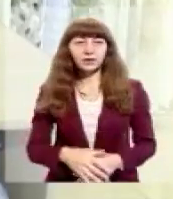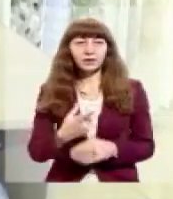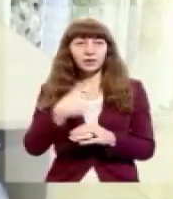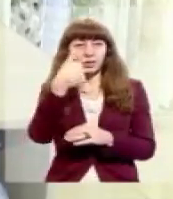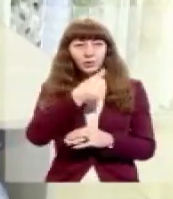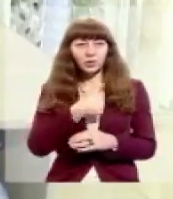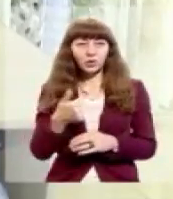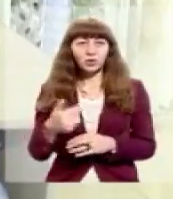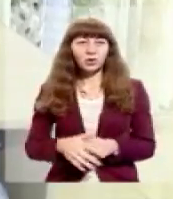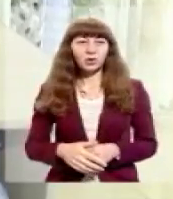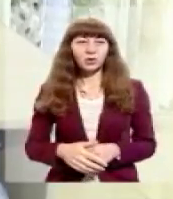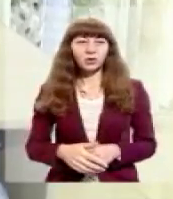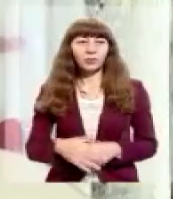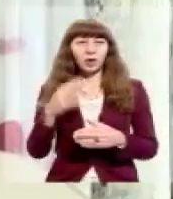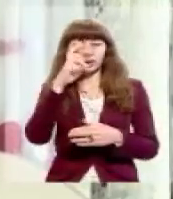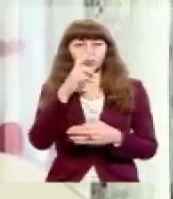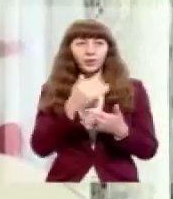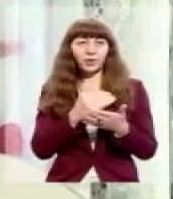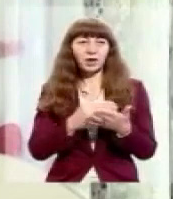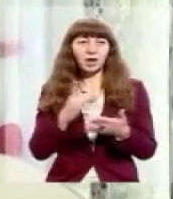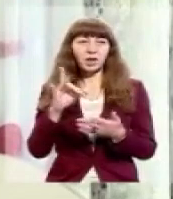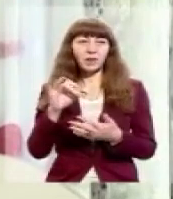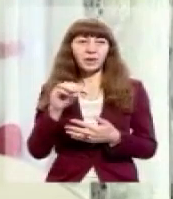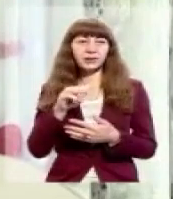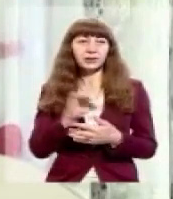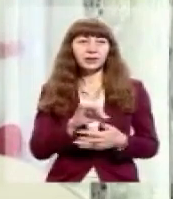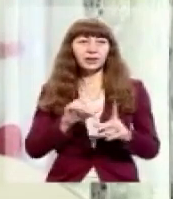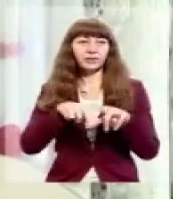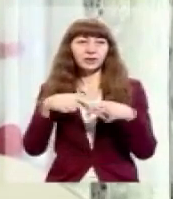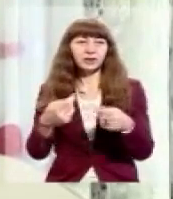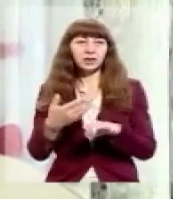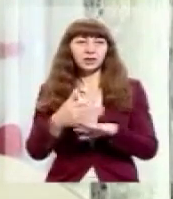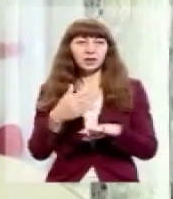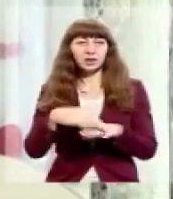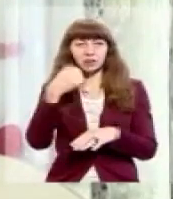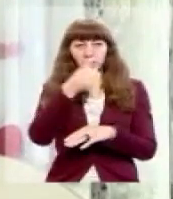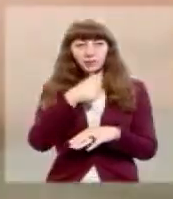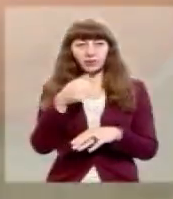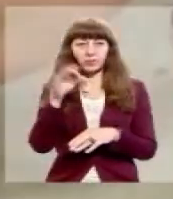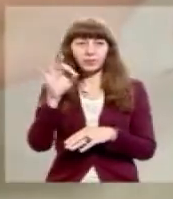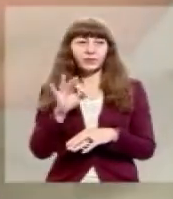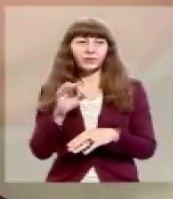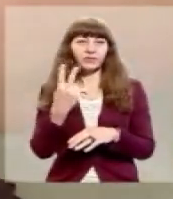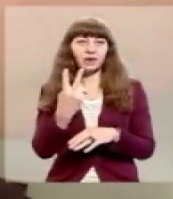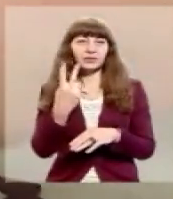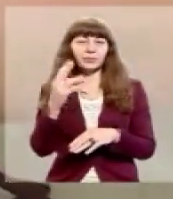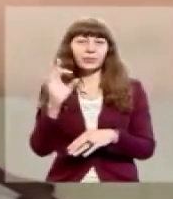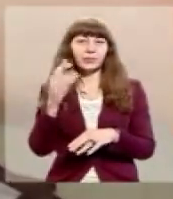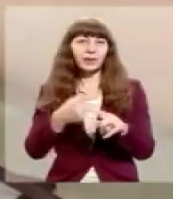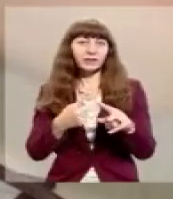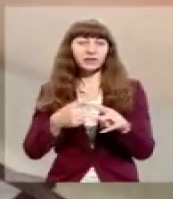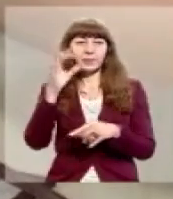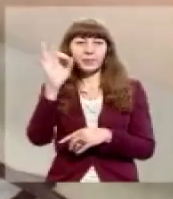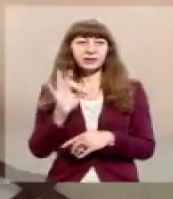Биыл ауыл аманаты мемлекеттік бағдарламасы бойынша тұрғындарға жылдық өсімі 2,5% болатын несие берілетін болады. Қазір